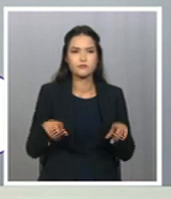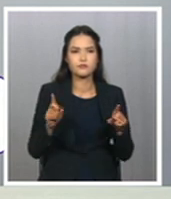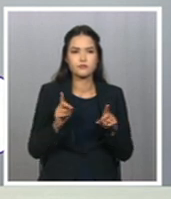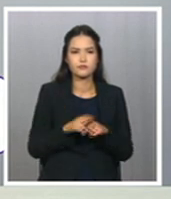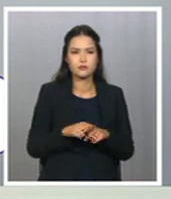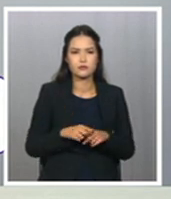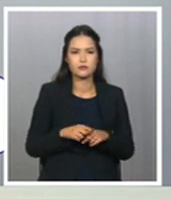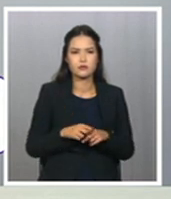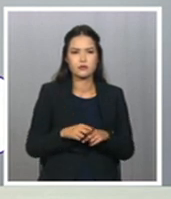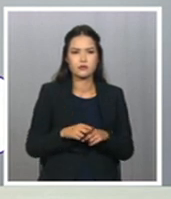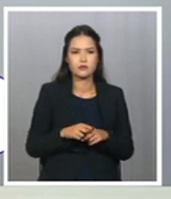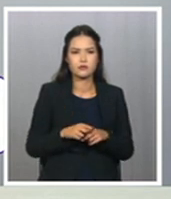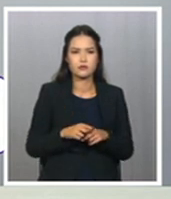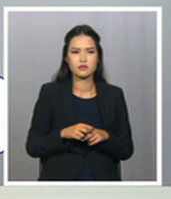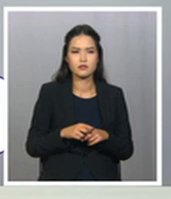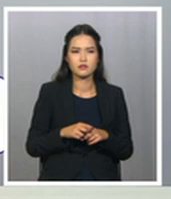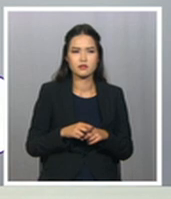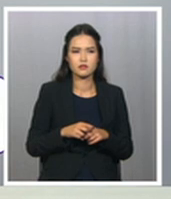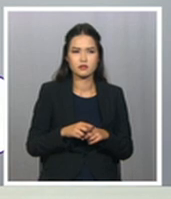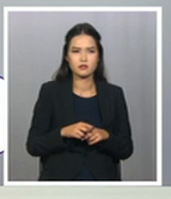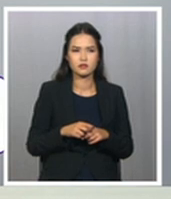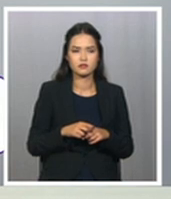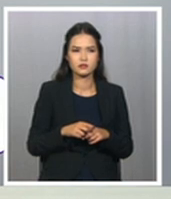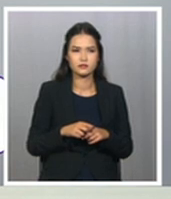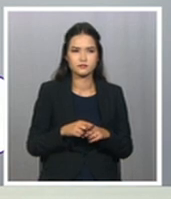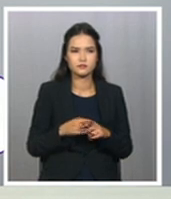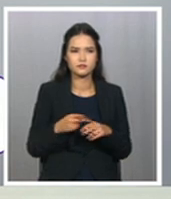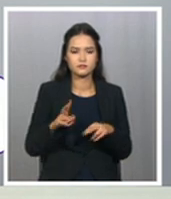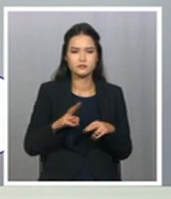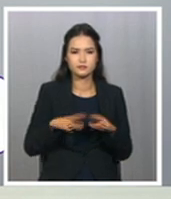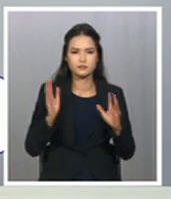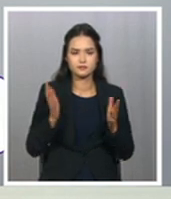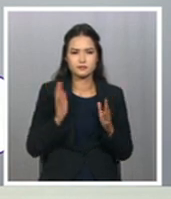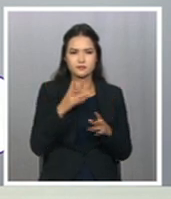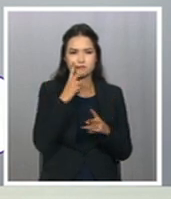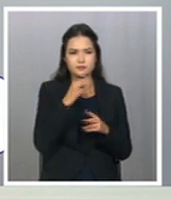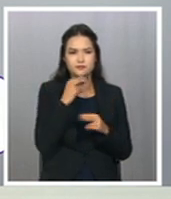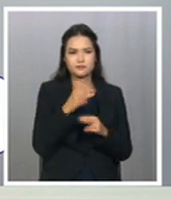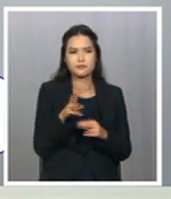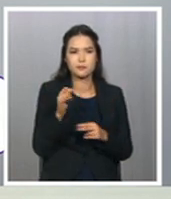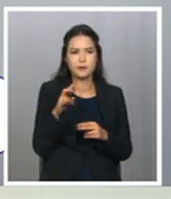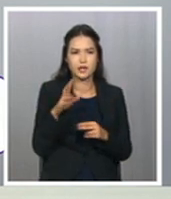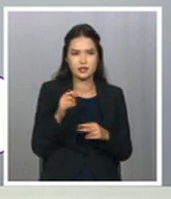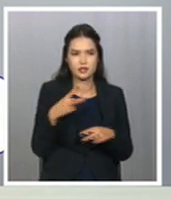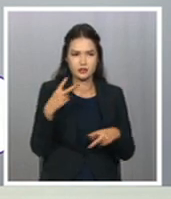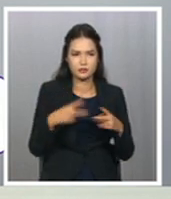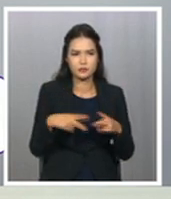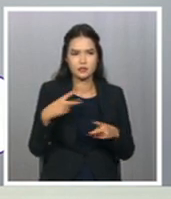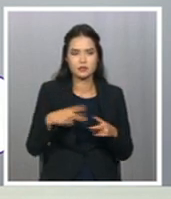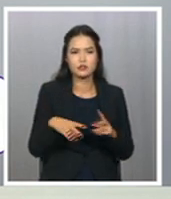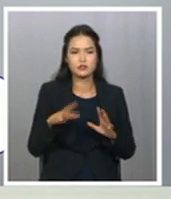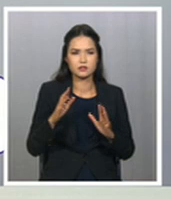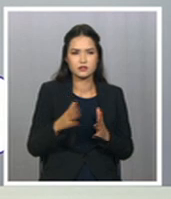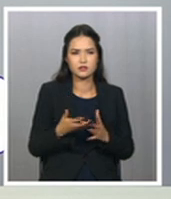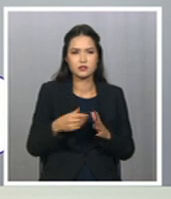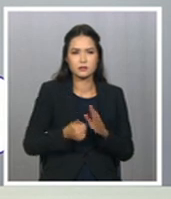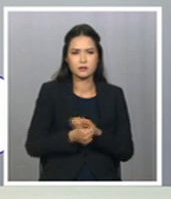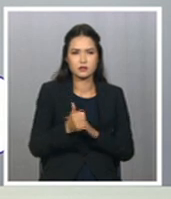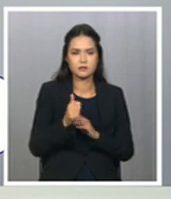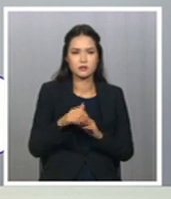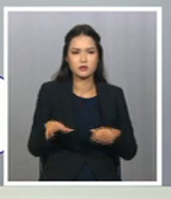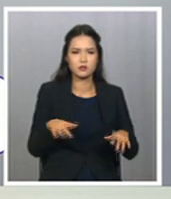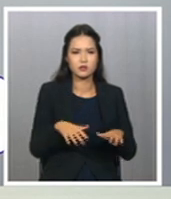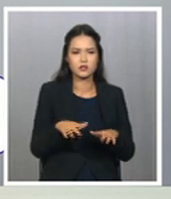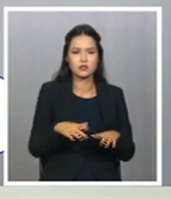бастап бірінші жағдайды қарайтын болсақ, бізде маятнигіміз тепе-теңдік күйден басталып тұр қозғалыс. Яғни